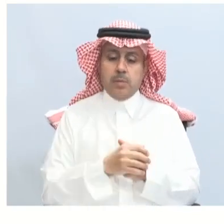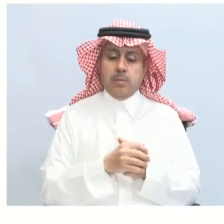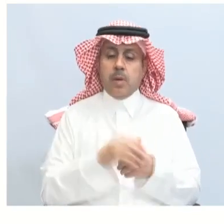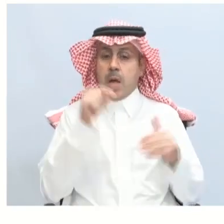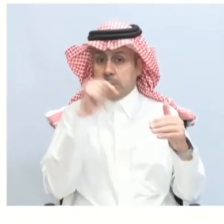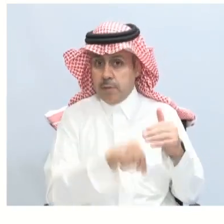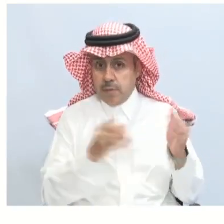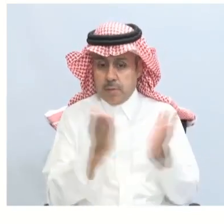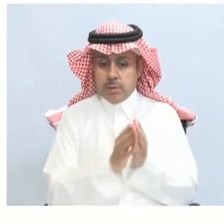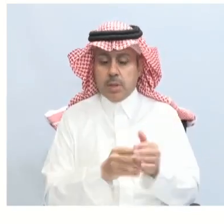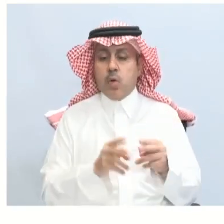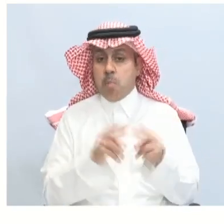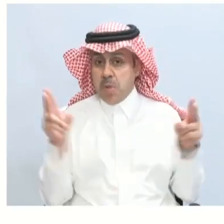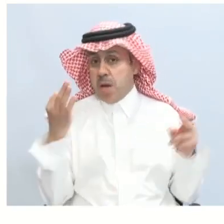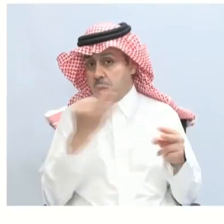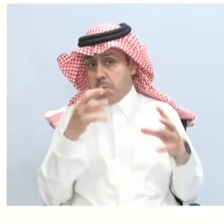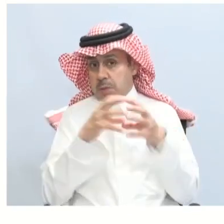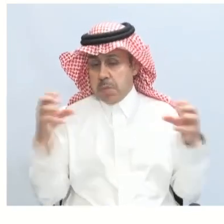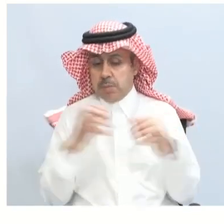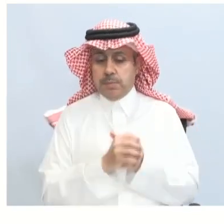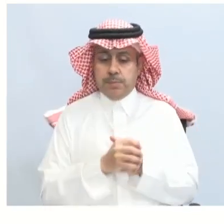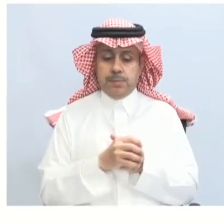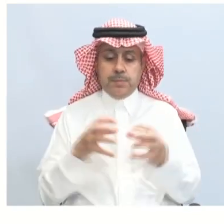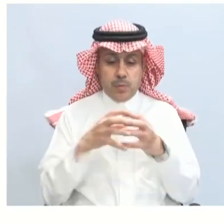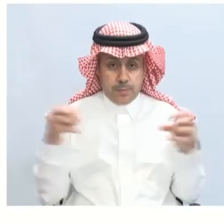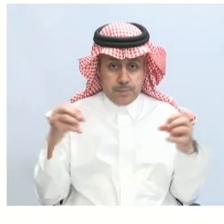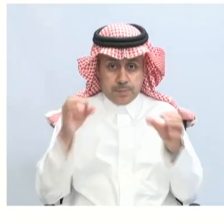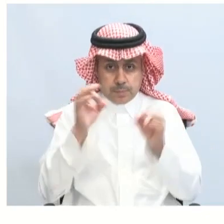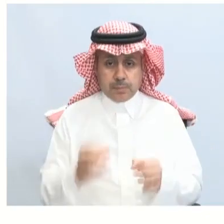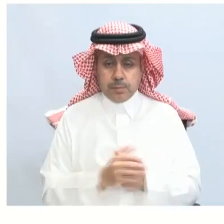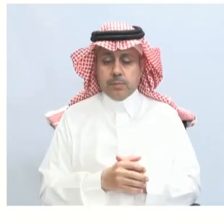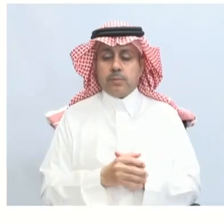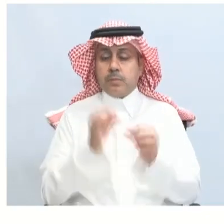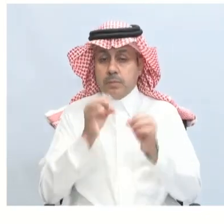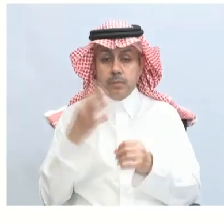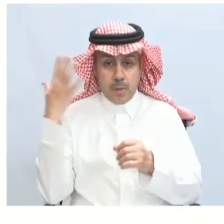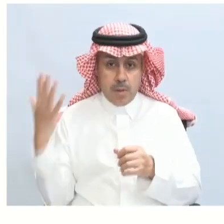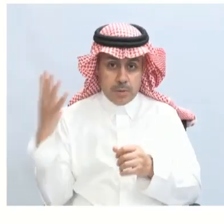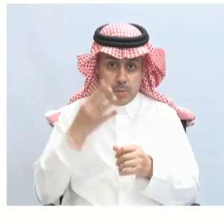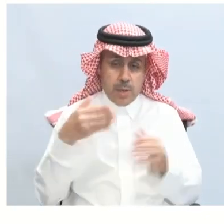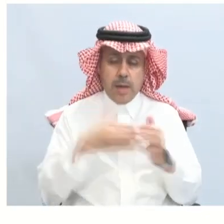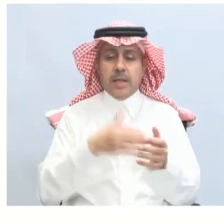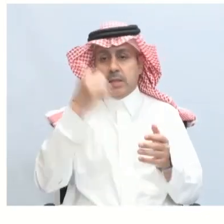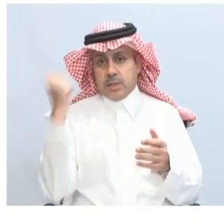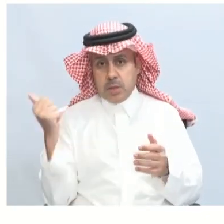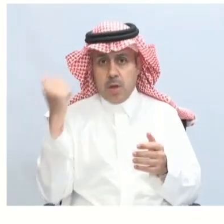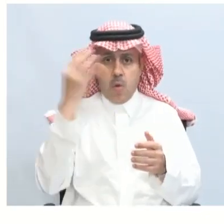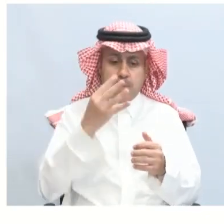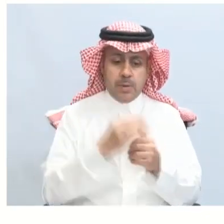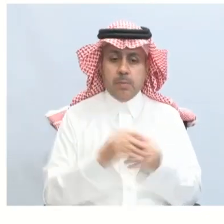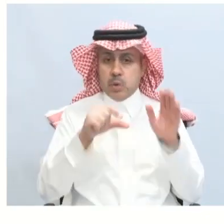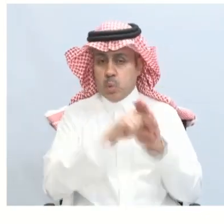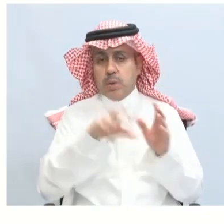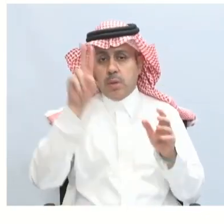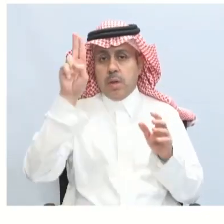والتي قد تشكل على البعض معرفه معناها كذلك سنفس الايات من الايه 4 45 الى الايه ال6 من سوره العنكبوت